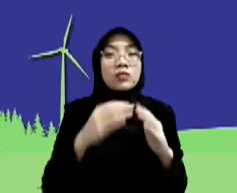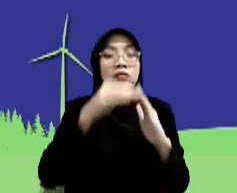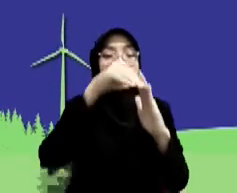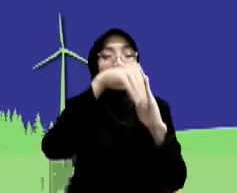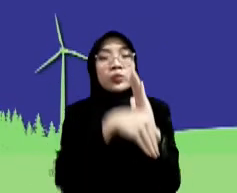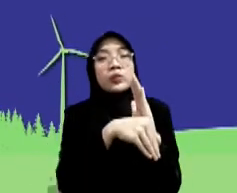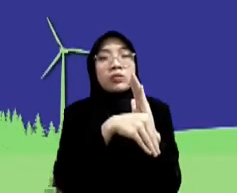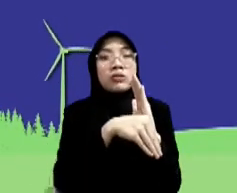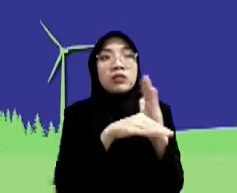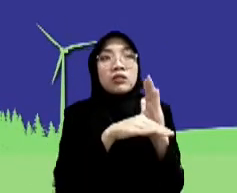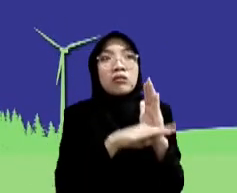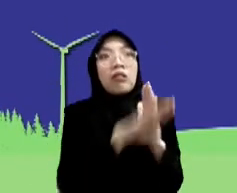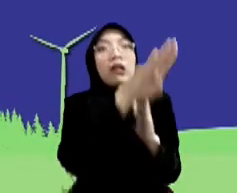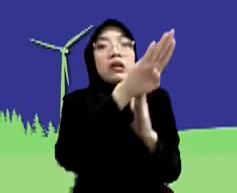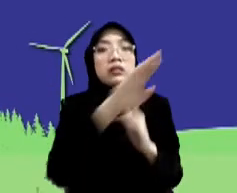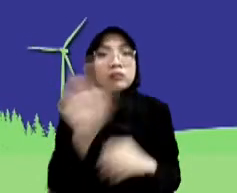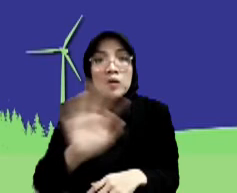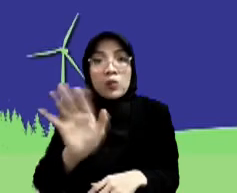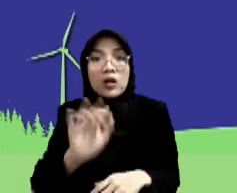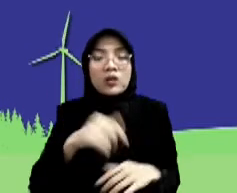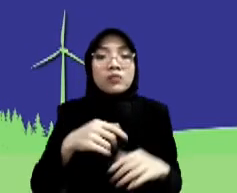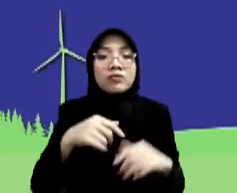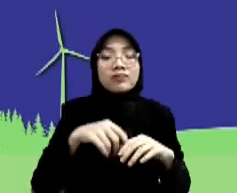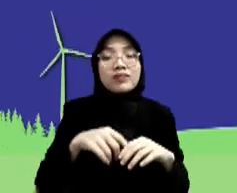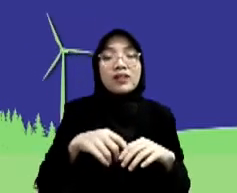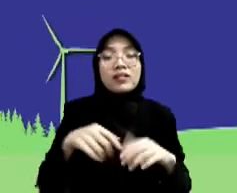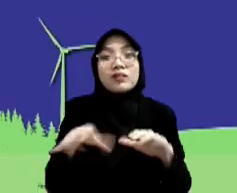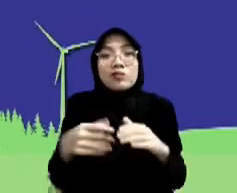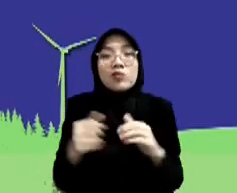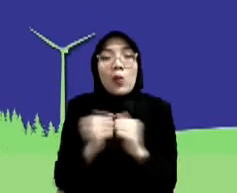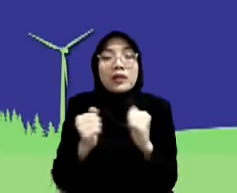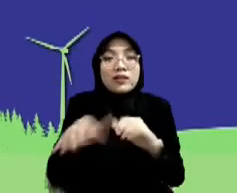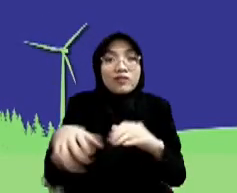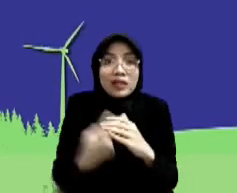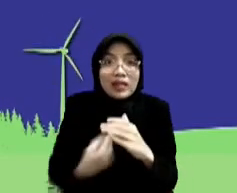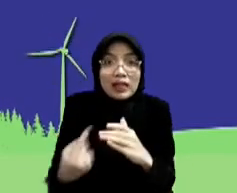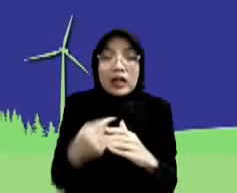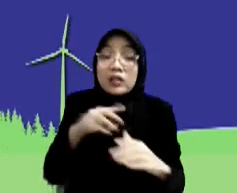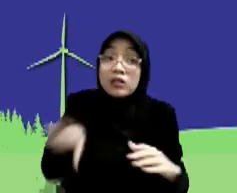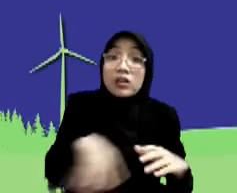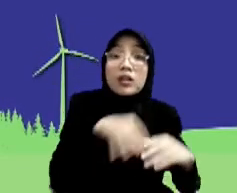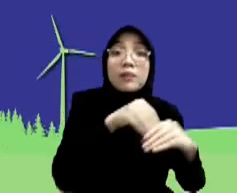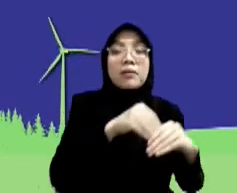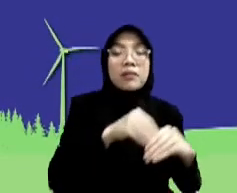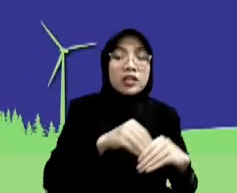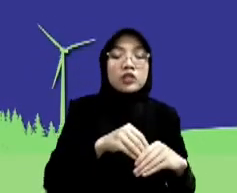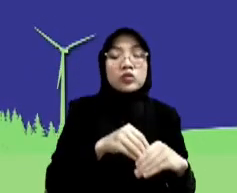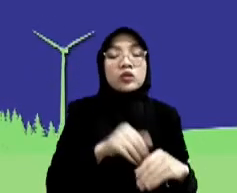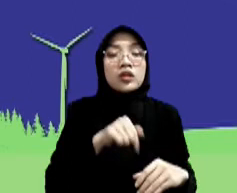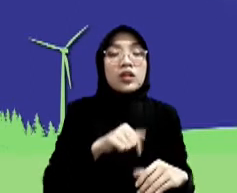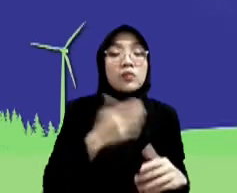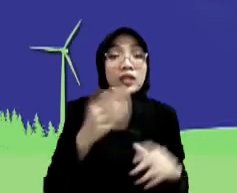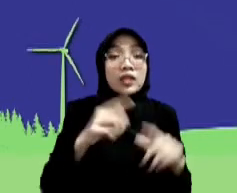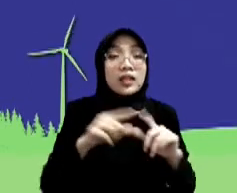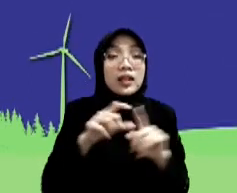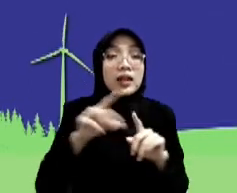nih That's our apa namanya internal comitment gitu kan dan Selain itu memang kita juga menjadi bagian dari Rei 100 mungkin eh Mas Adri dan